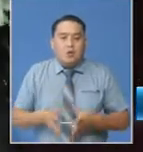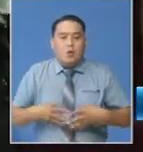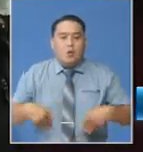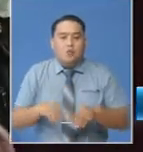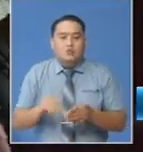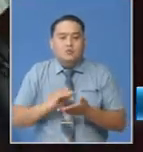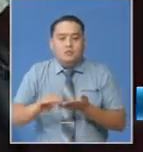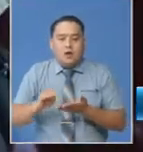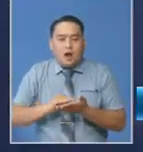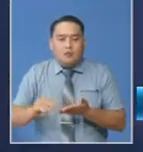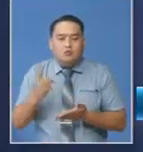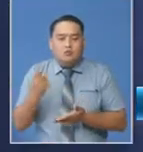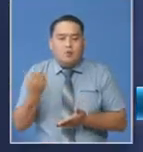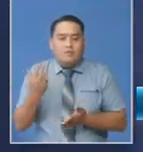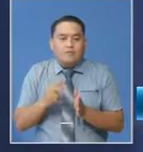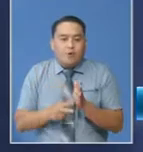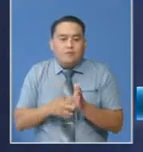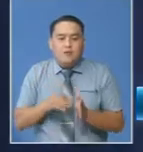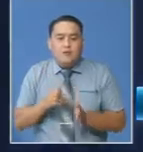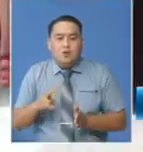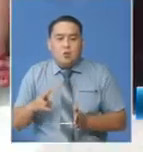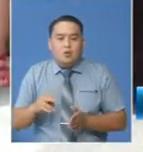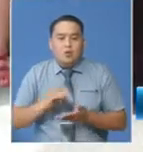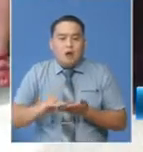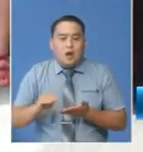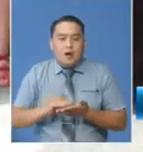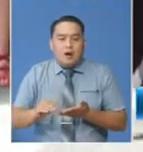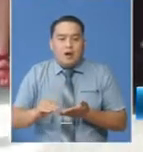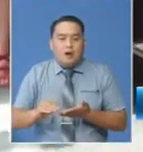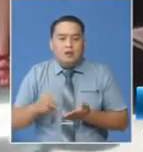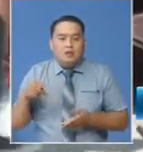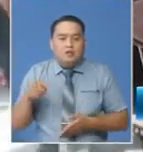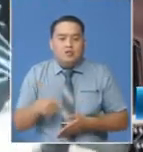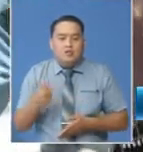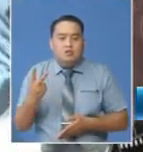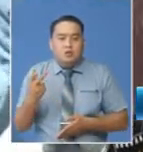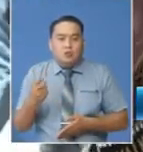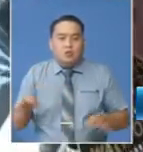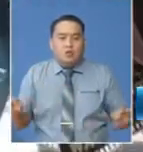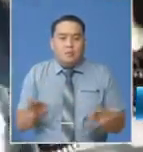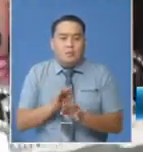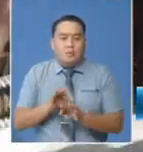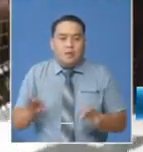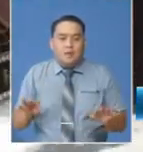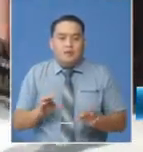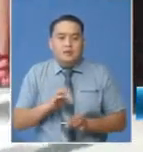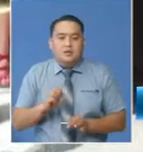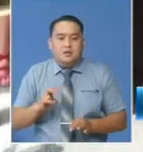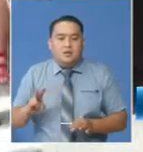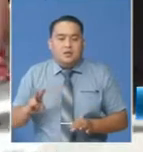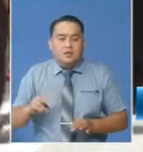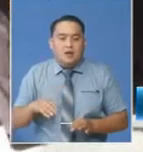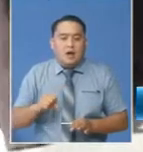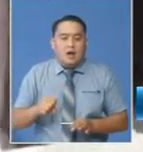тиражом 180 миллионов экземпляров. Он написал тексты для более 1300 песен. Телеканал CNN и журнал